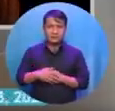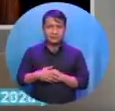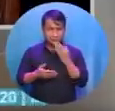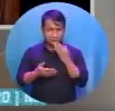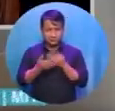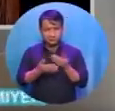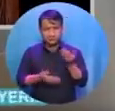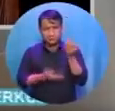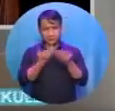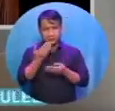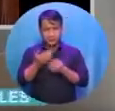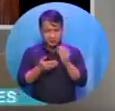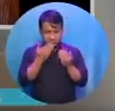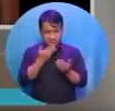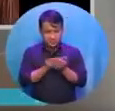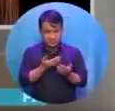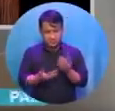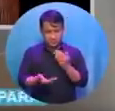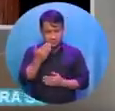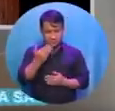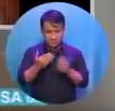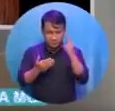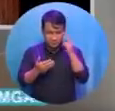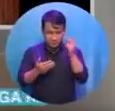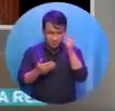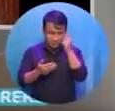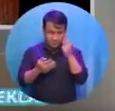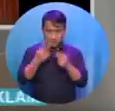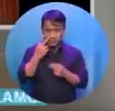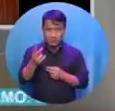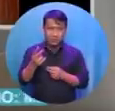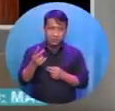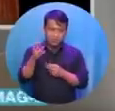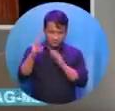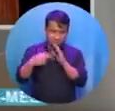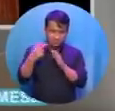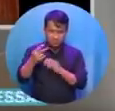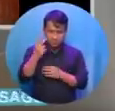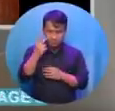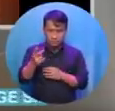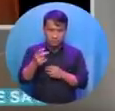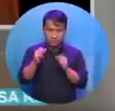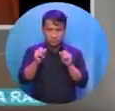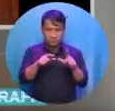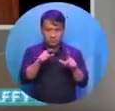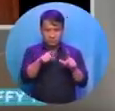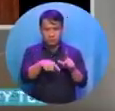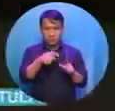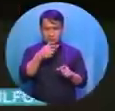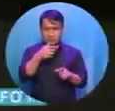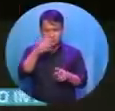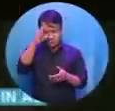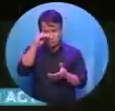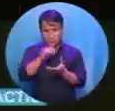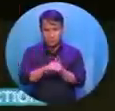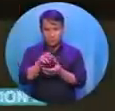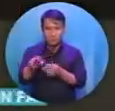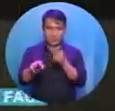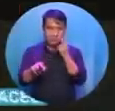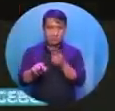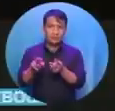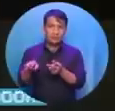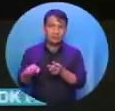Magandang umaga po, Sir. Nakita ko po yung video, nakita po namin yung video. Huling-huli po si Mr.